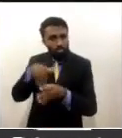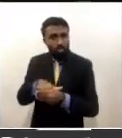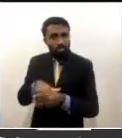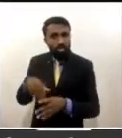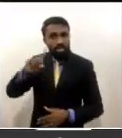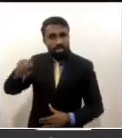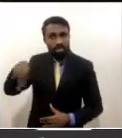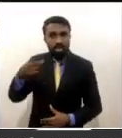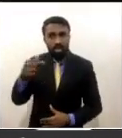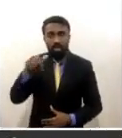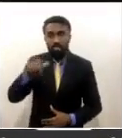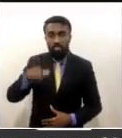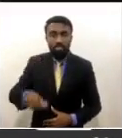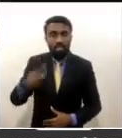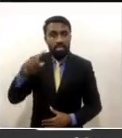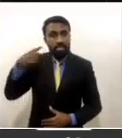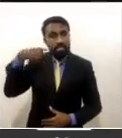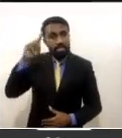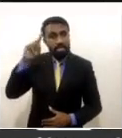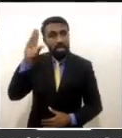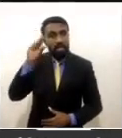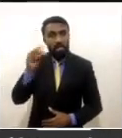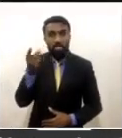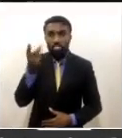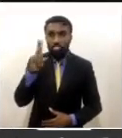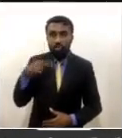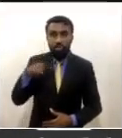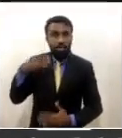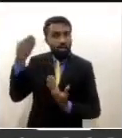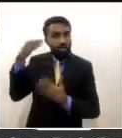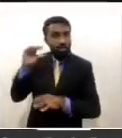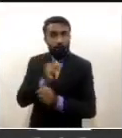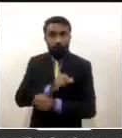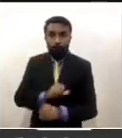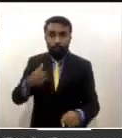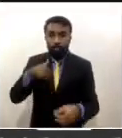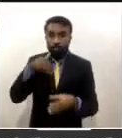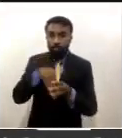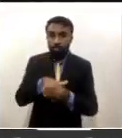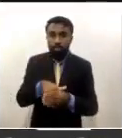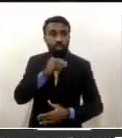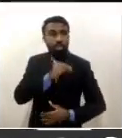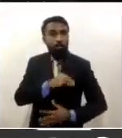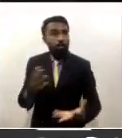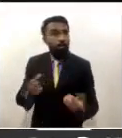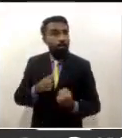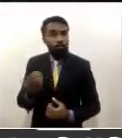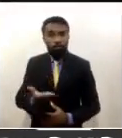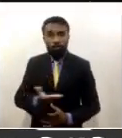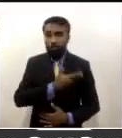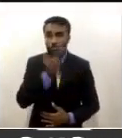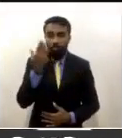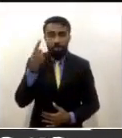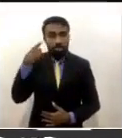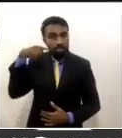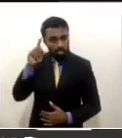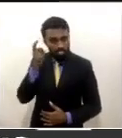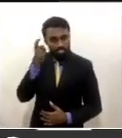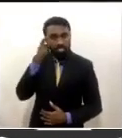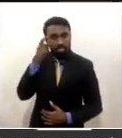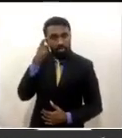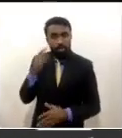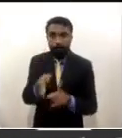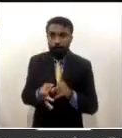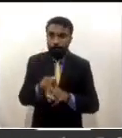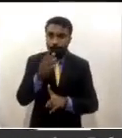ඊයේ රෑ 12 ඉඳන් ගේන්න බැරි නම් ඒ ස්ටොක් තියෙන කට්ටියට කොච්චර ලොකු ලාභයක් ලබා ගන්න පුළුවන්ද? ඔවුන් කලින් දැනගෙන හිටියද ජනාධිපතිවරයා පාම් ඔයිල් ගේන